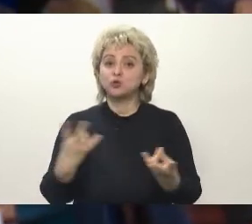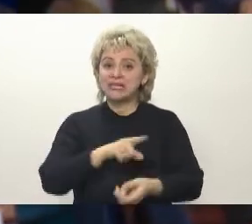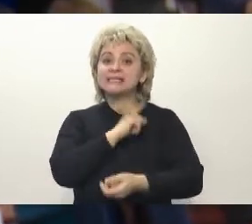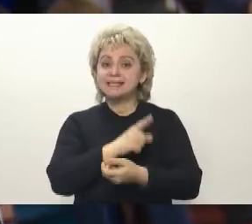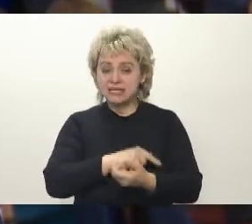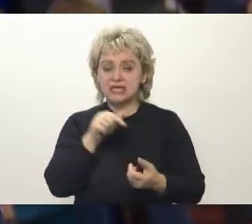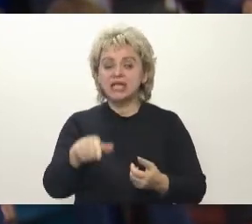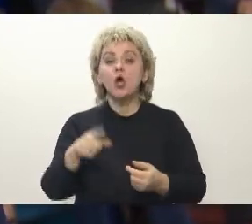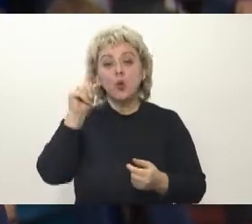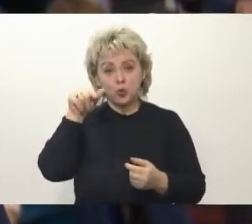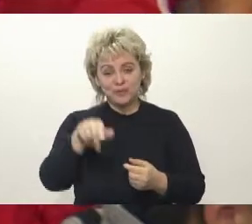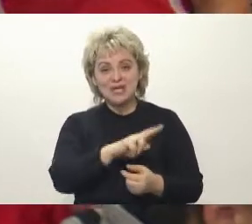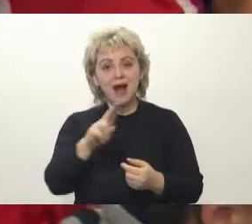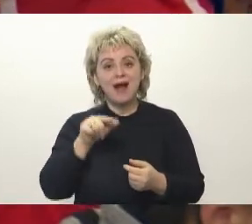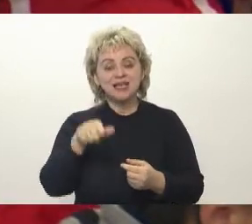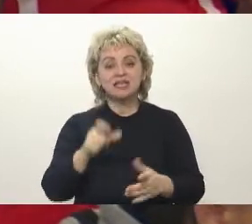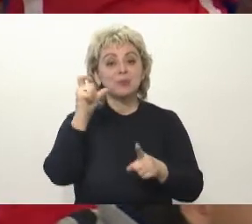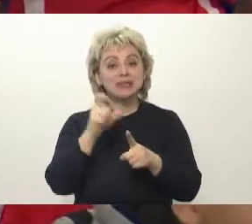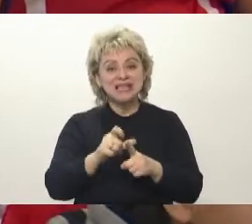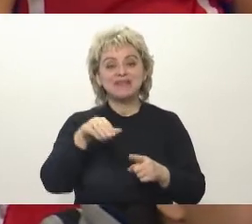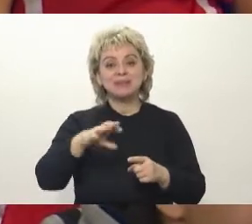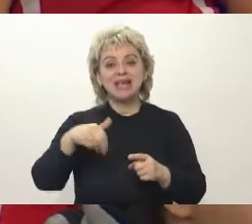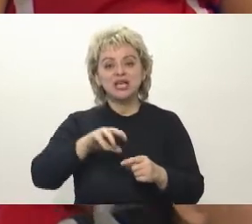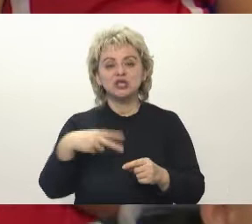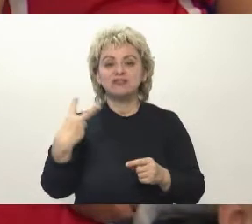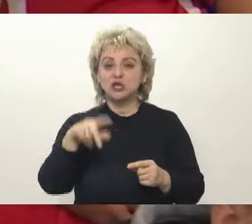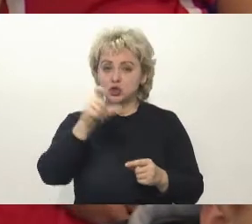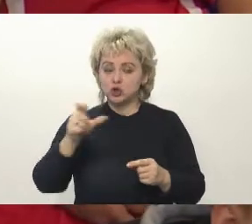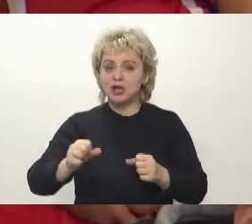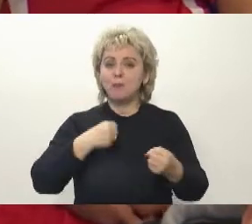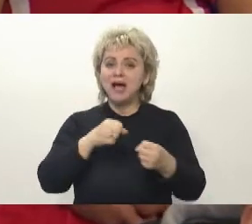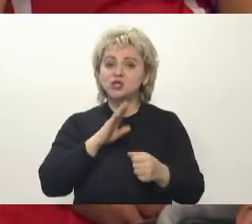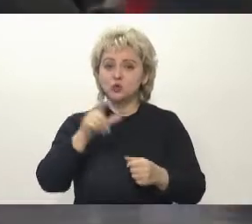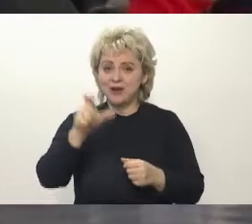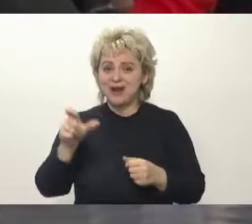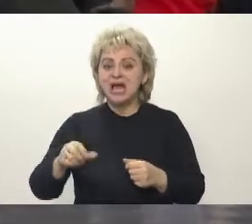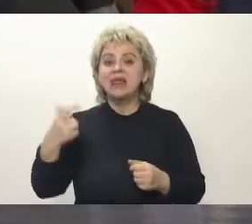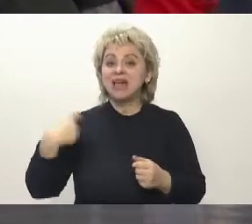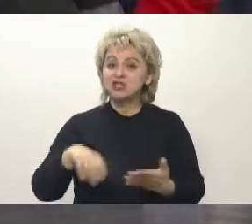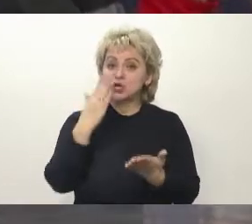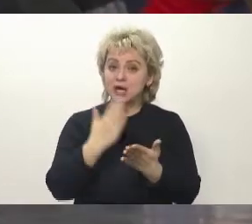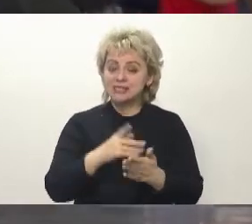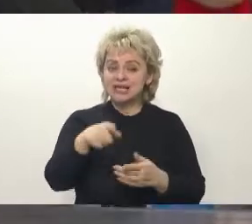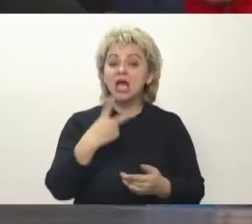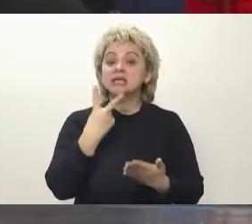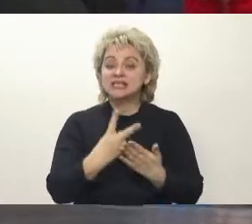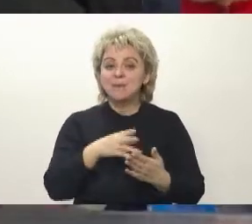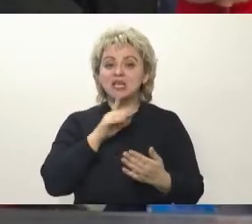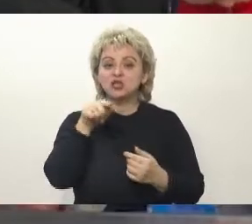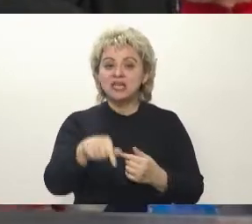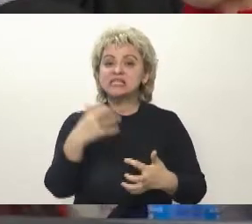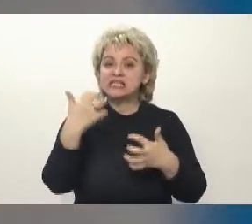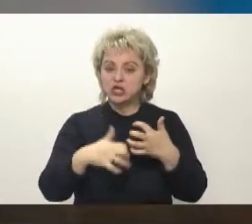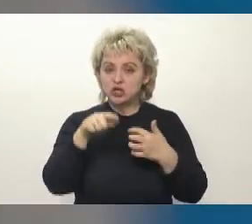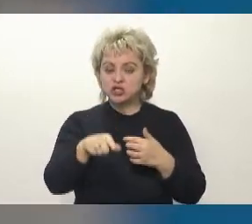и умения какие-то. По словам Татьяны, человек 20 боксеров девушек в Новочеркасске есть. Заметны девушки и